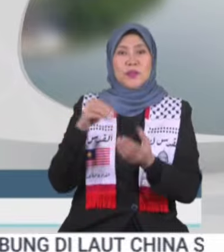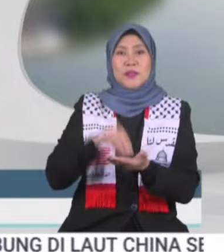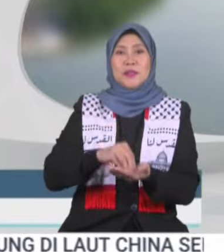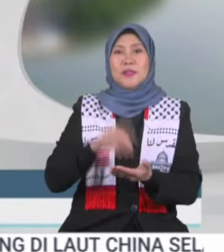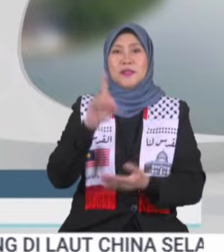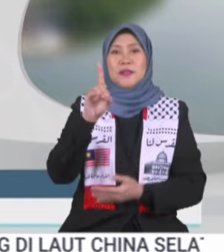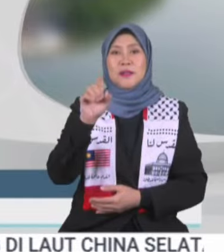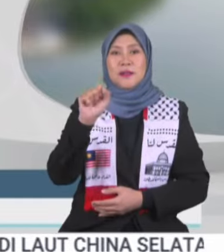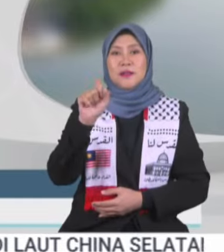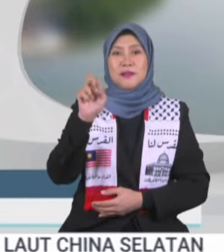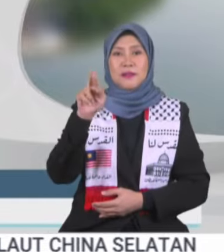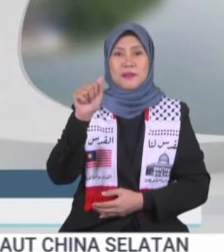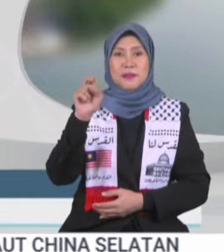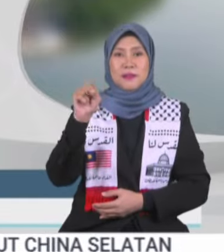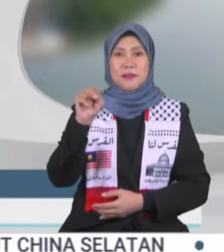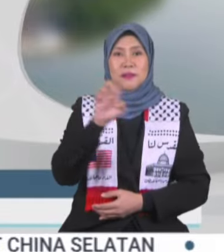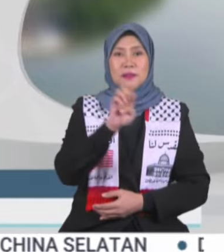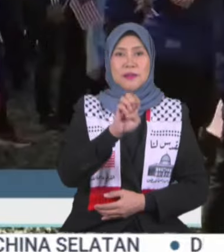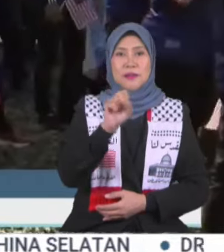dataran esom